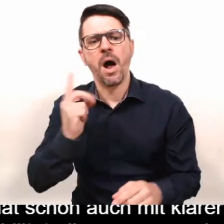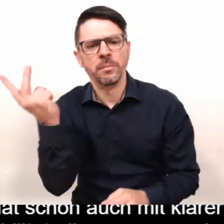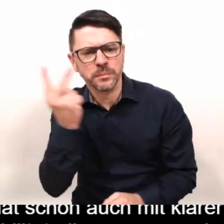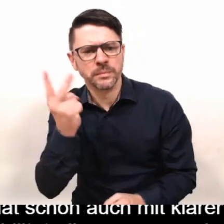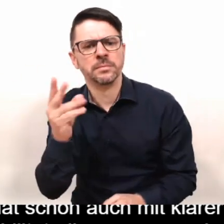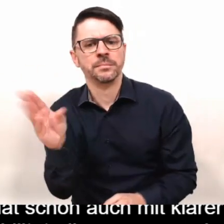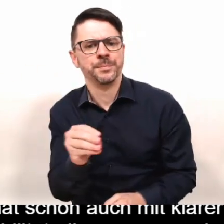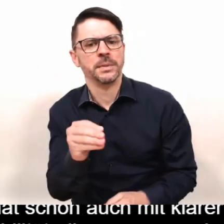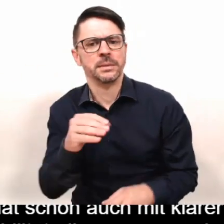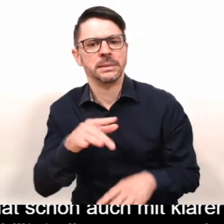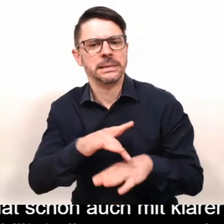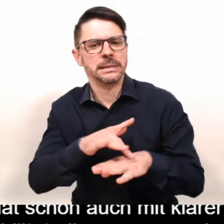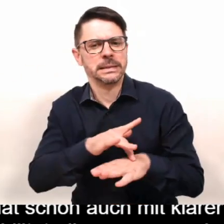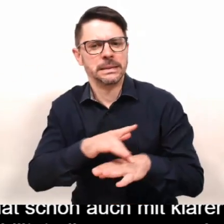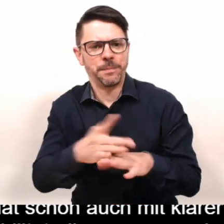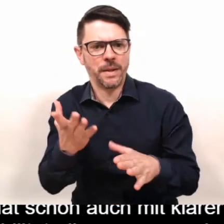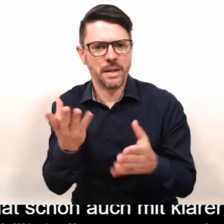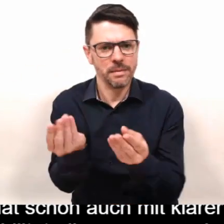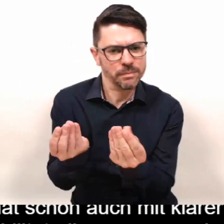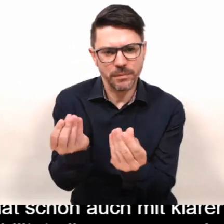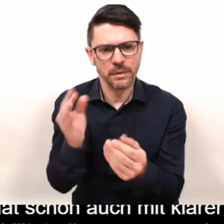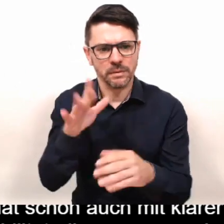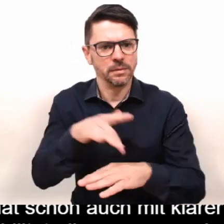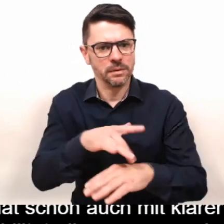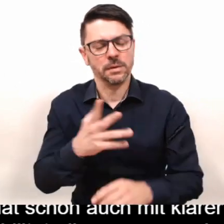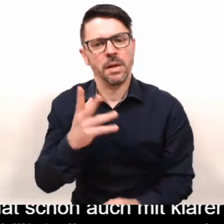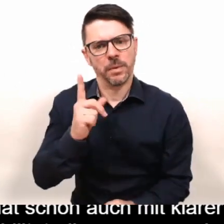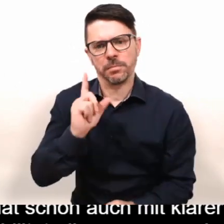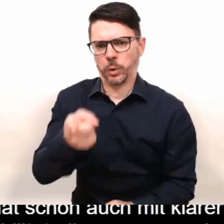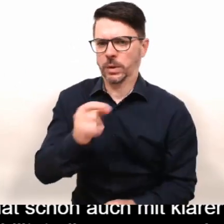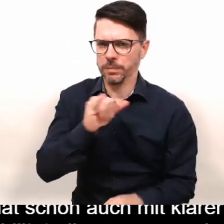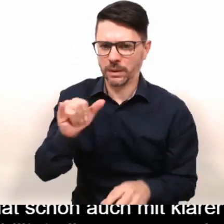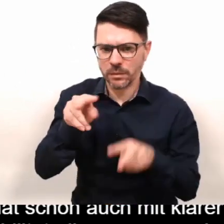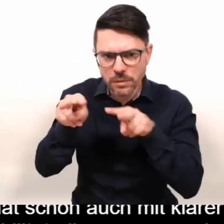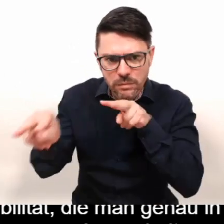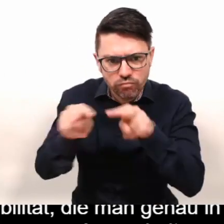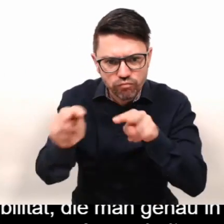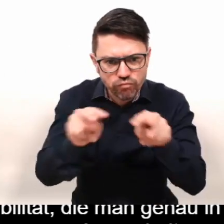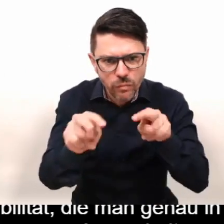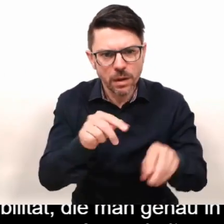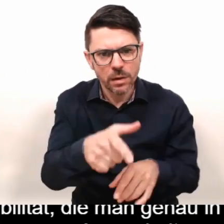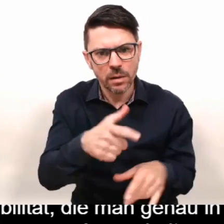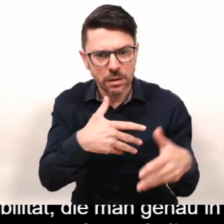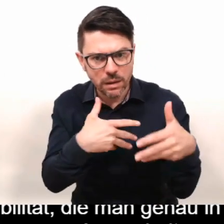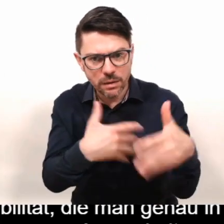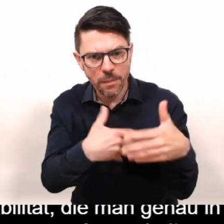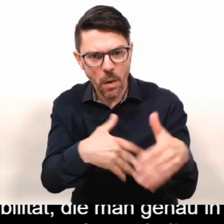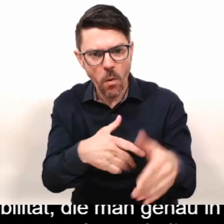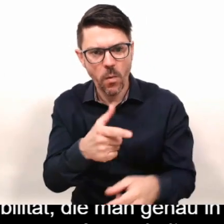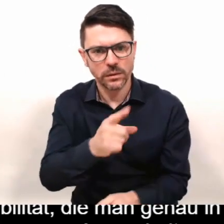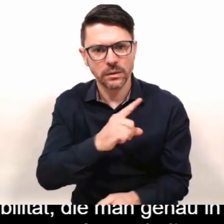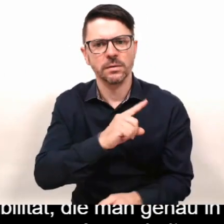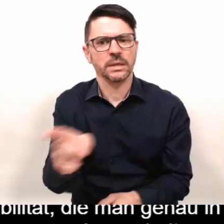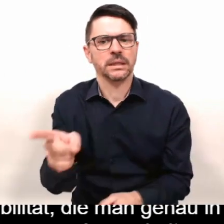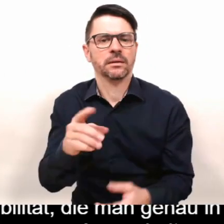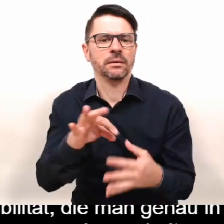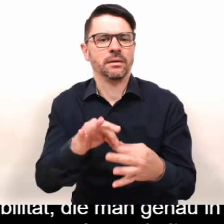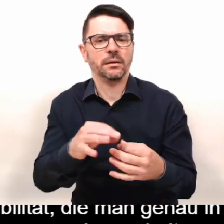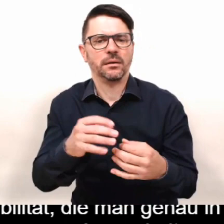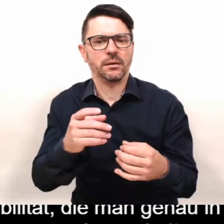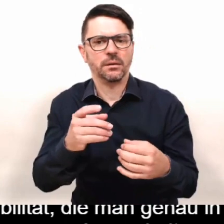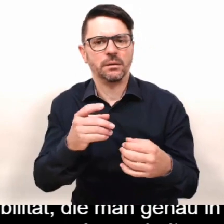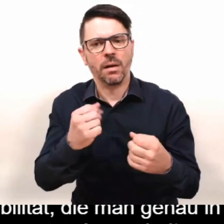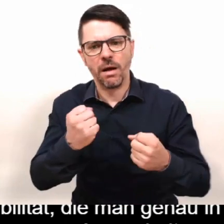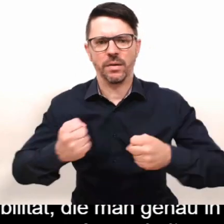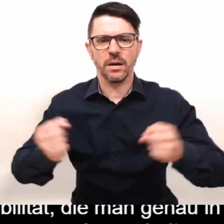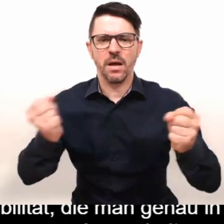fiktives Beispiel zu nennen, sondern um unsere konkreten Maßnahmen, um die wir uns bemühen, die wir alle für sehr richtig halten. Aber genau